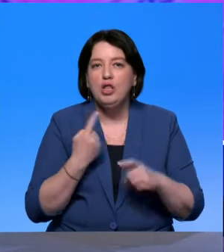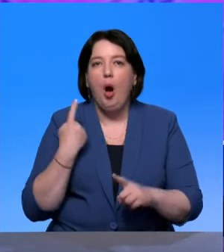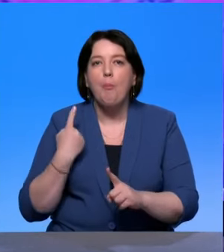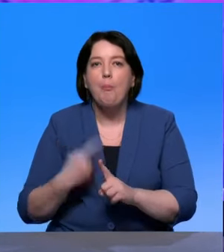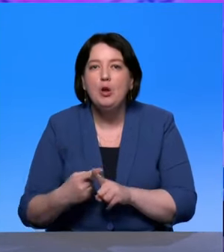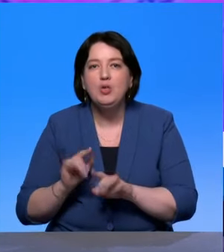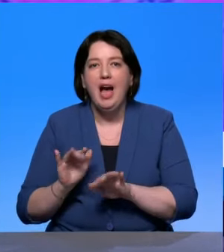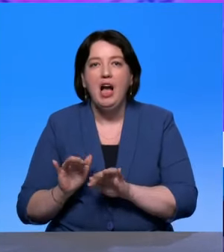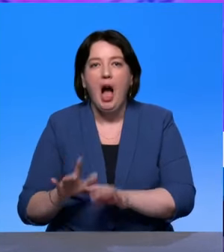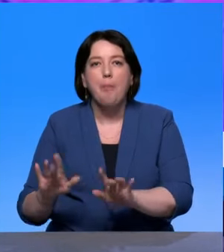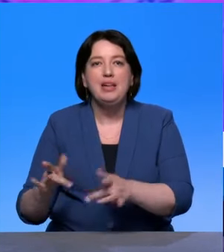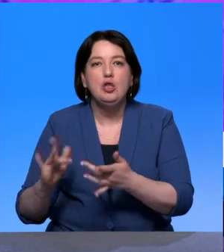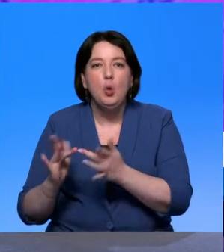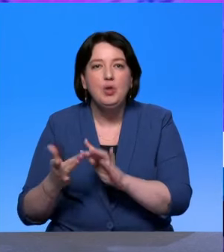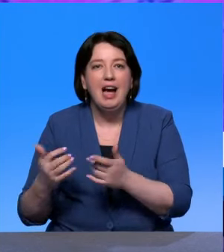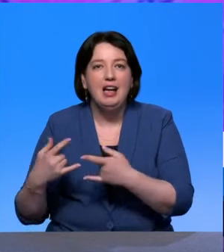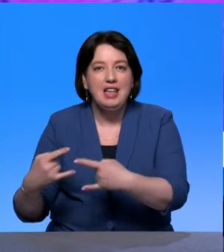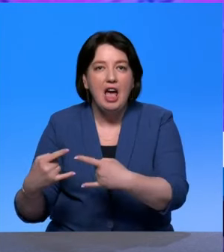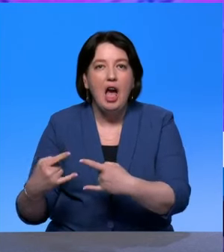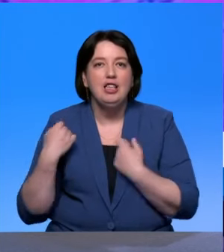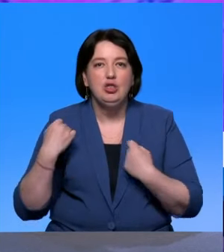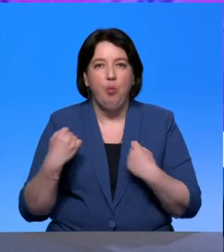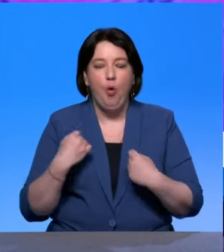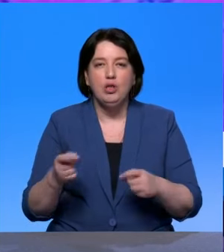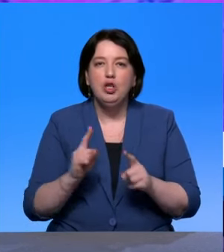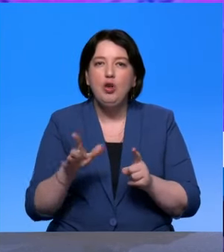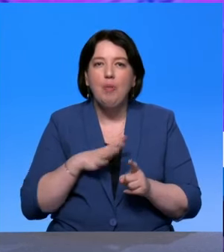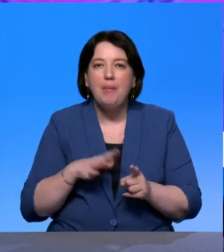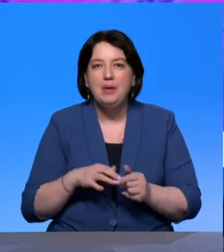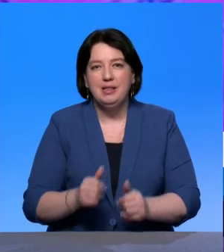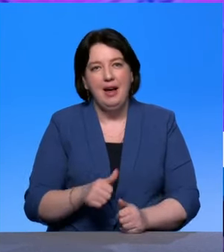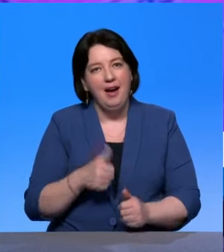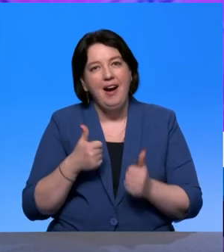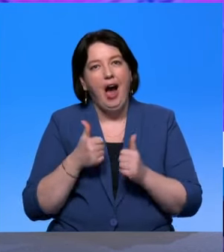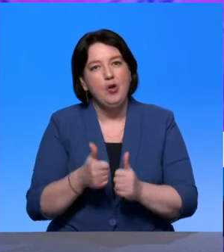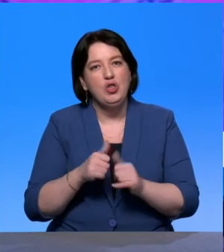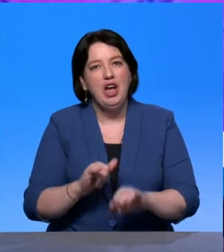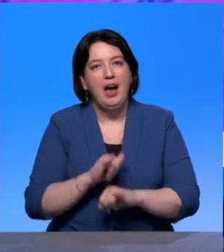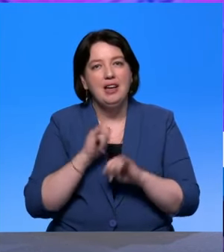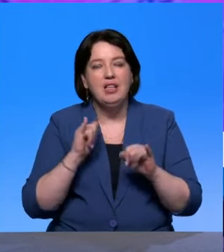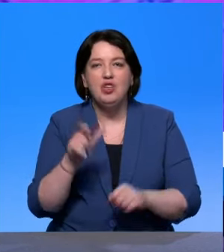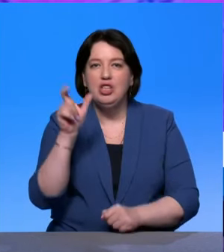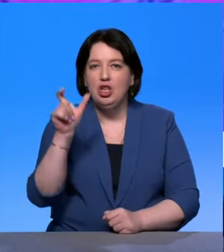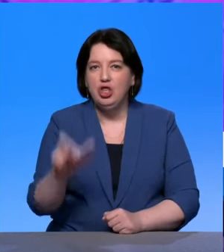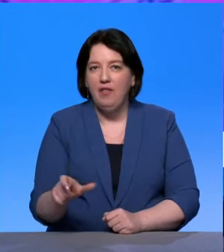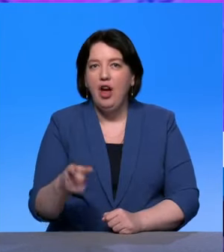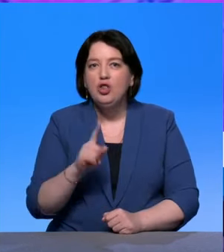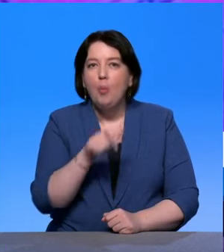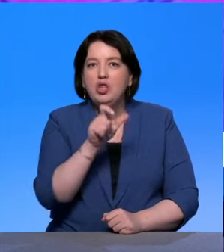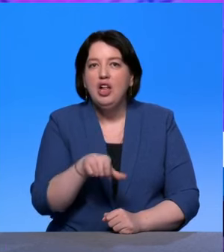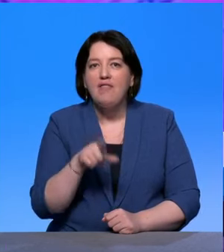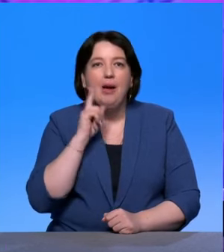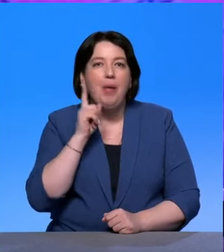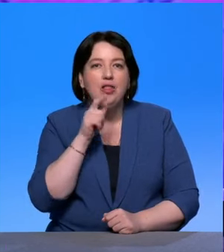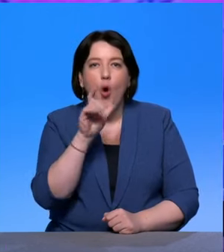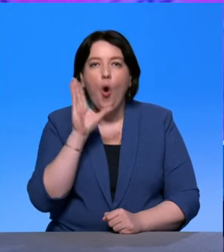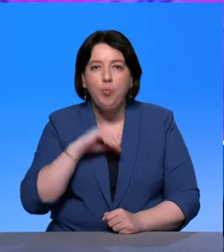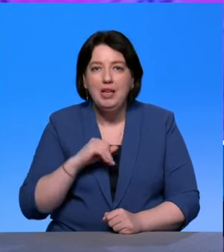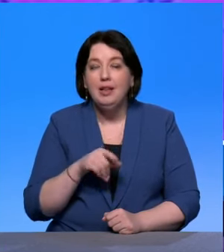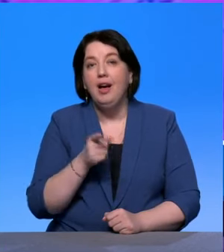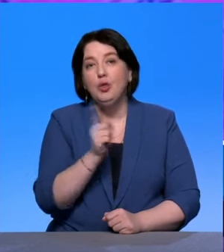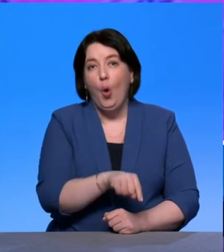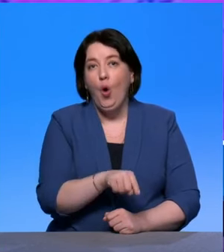было гармоничное развитие молодого человека, личности, да, чтобы он умел и то, и то. Я вам приведу пример. Вот,